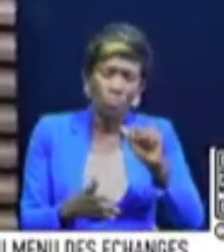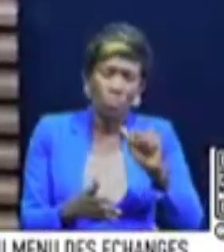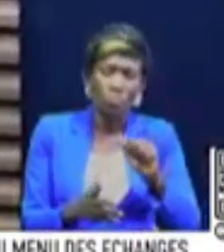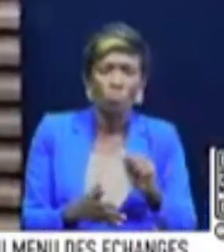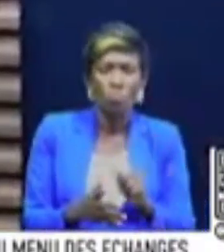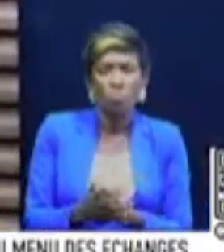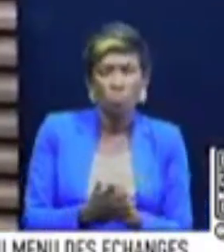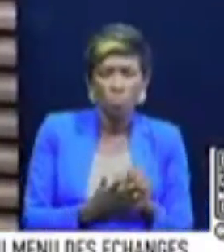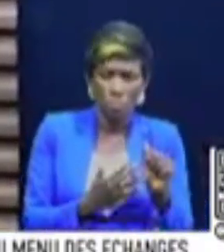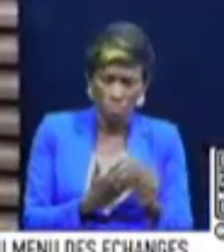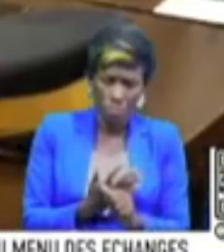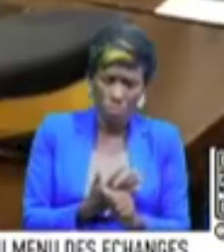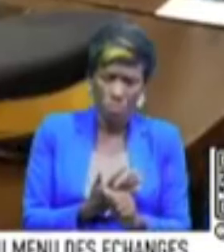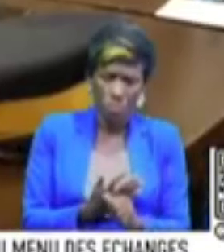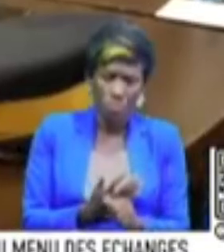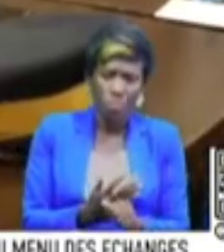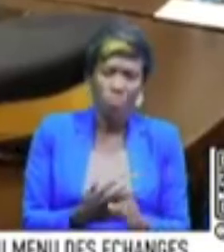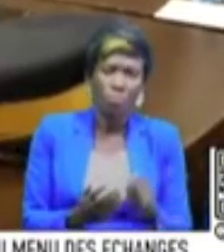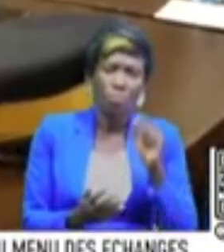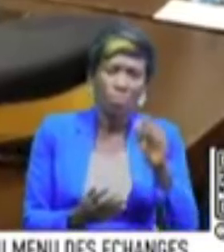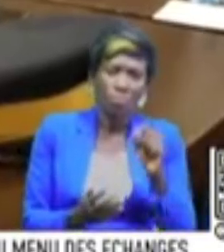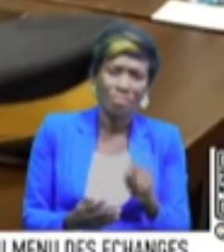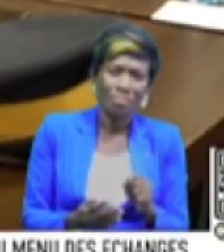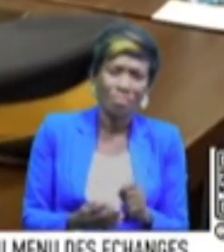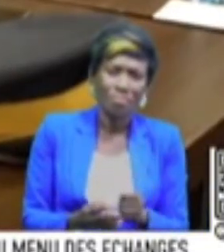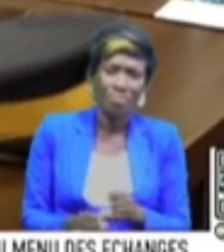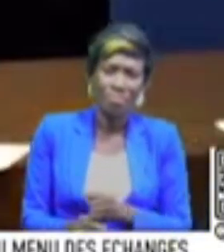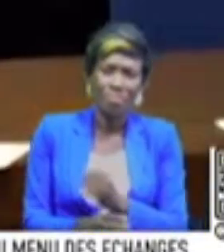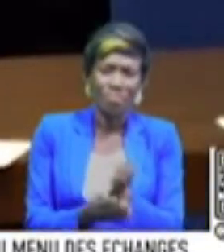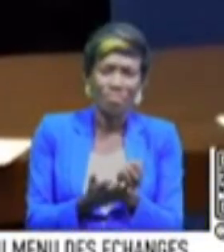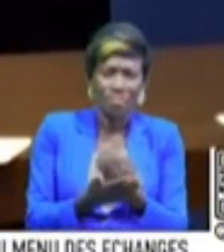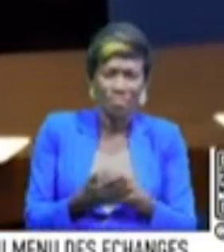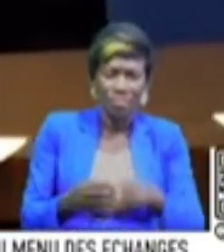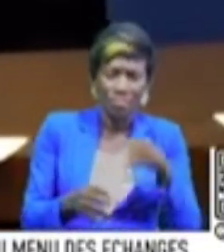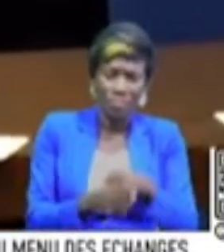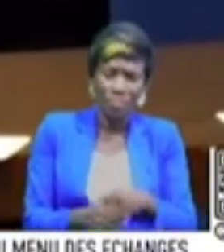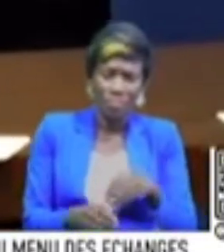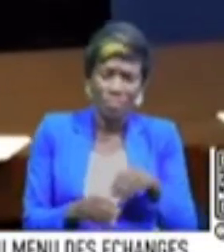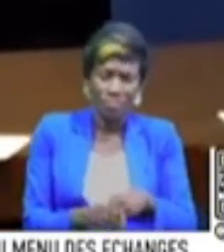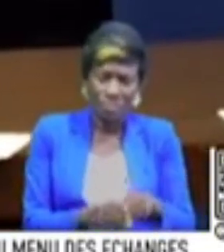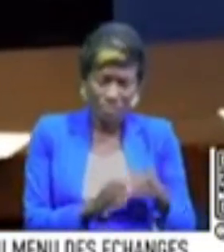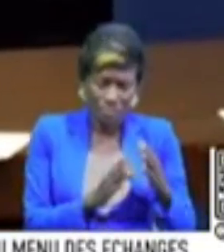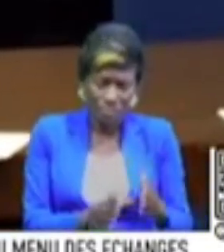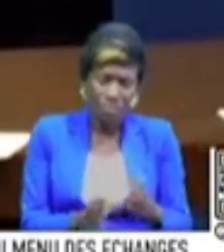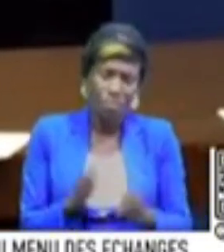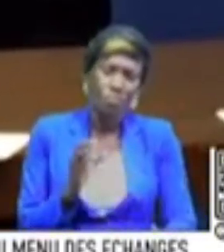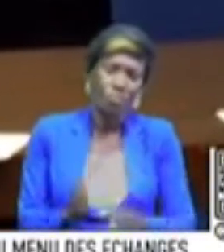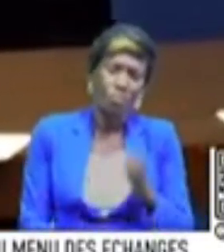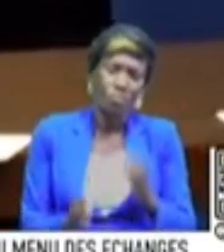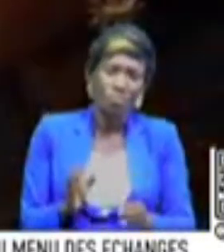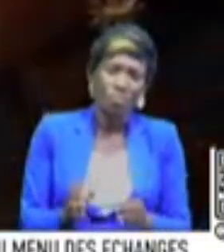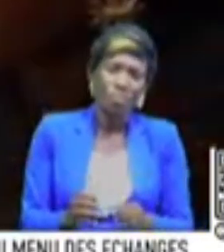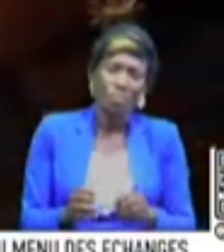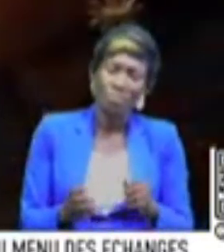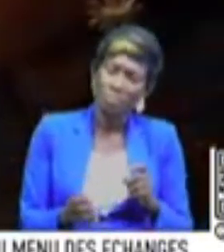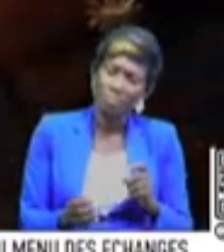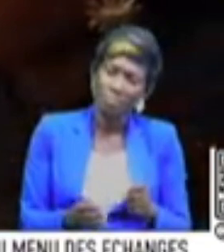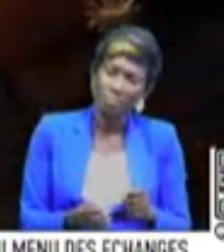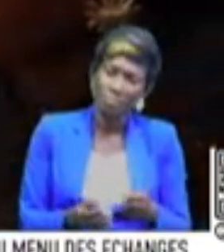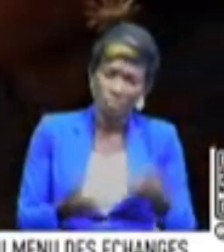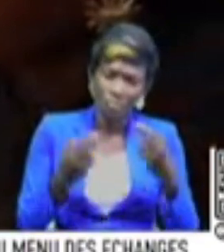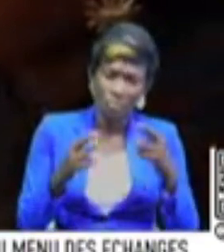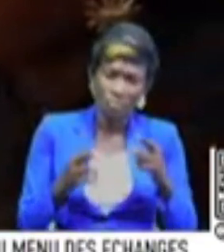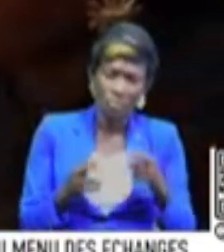sont notables. Le pari de la réintégration de l'ordre constitutionnel est en passe d'être gagné. La transition ne sera